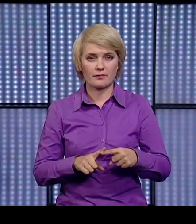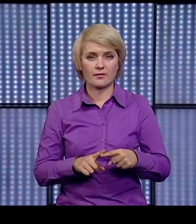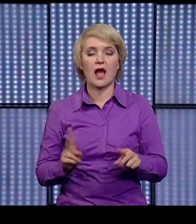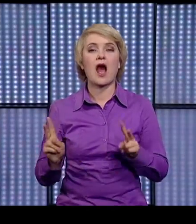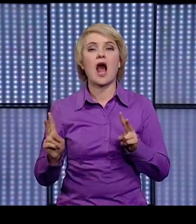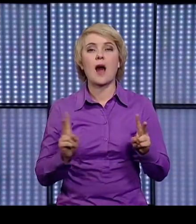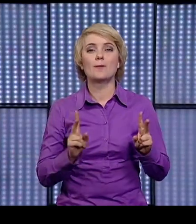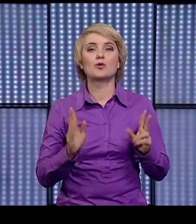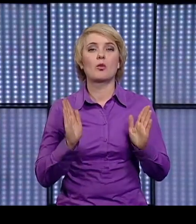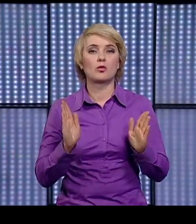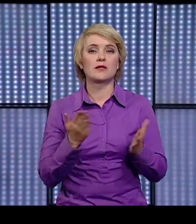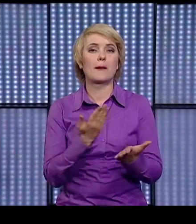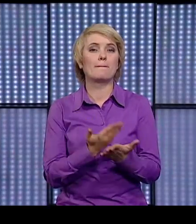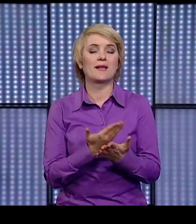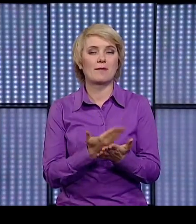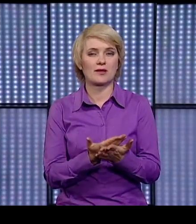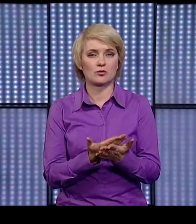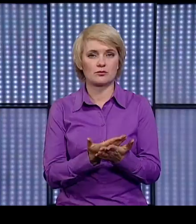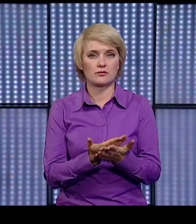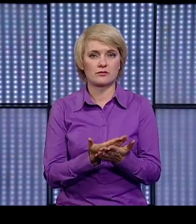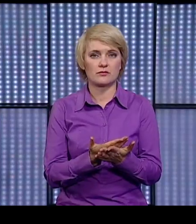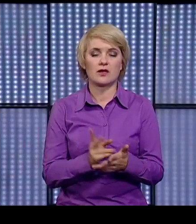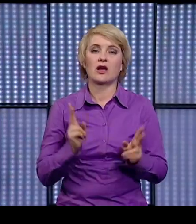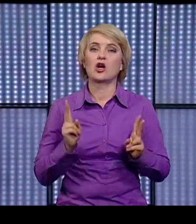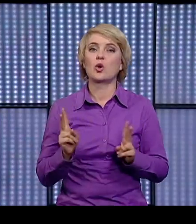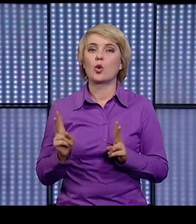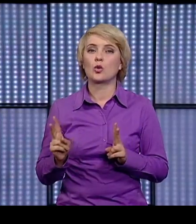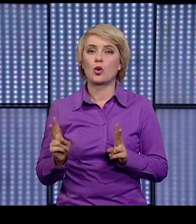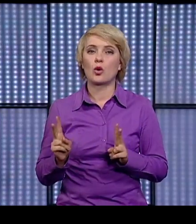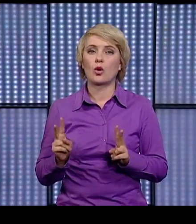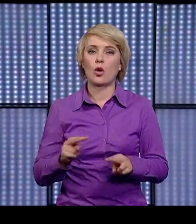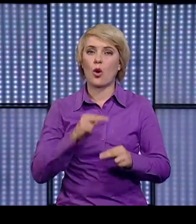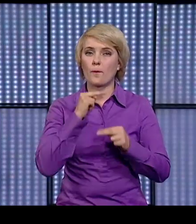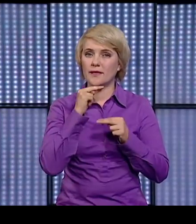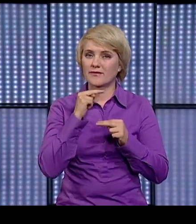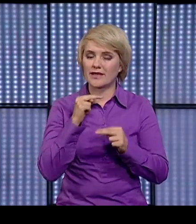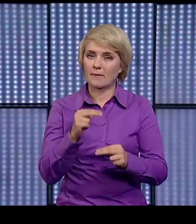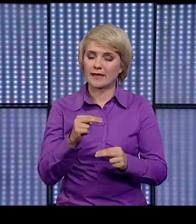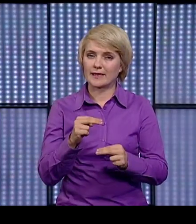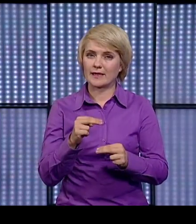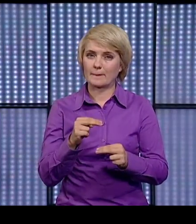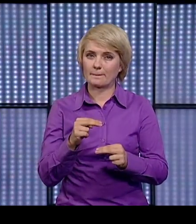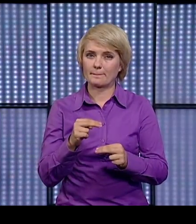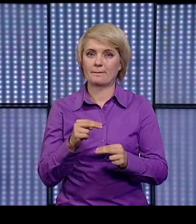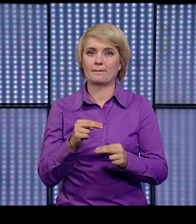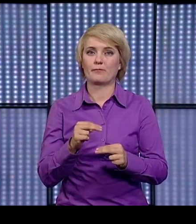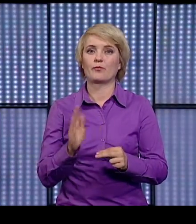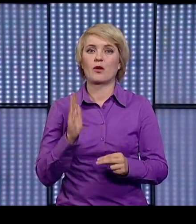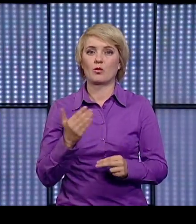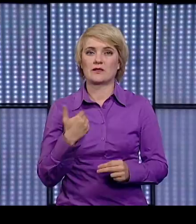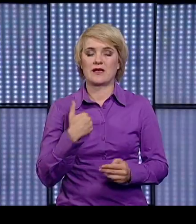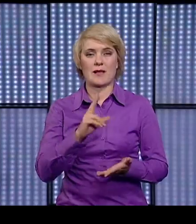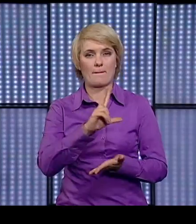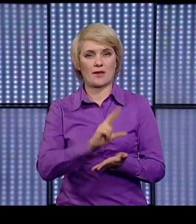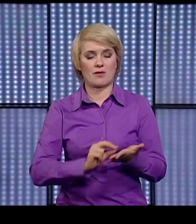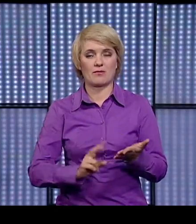кому-то будет примером, и кто-то обратит на это внимание, и будет с нас пример